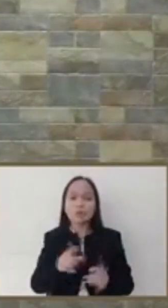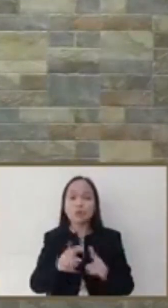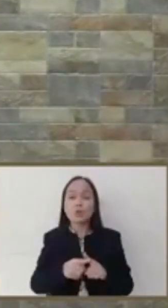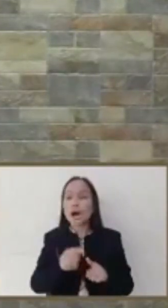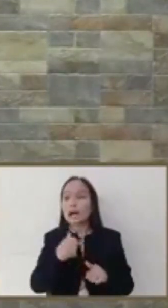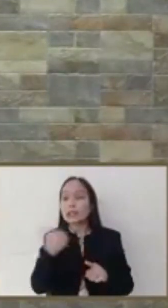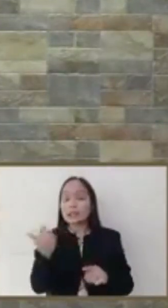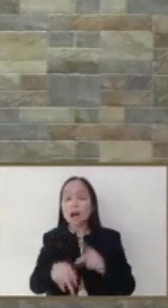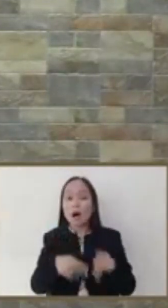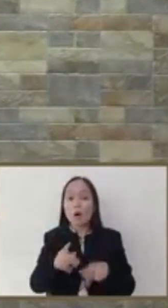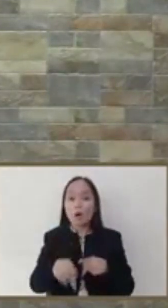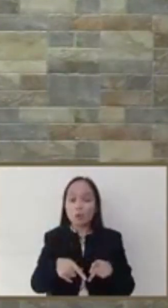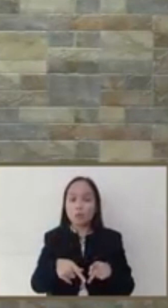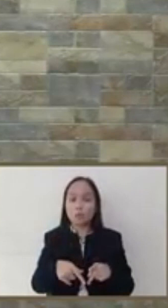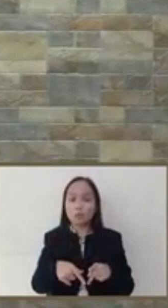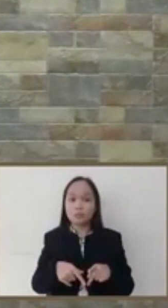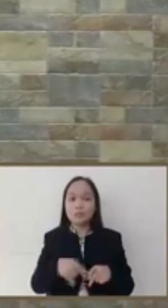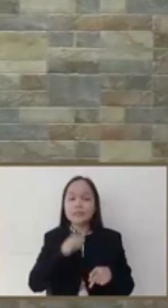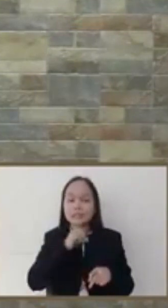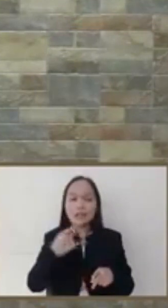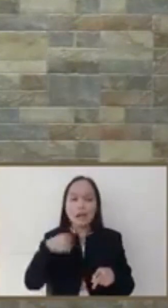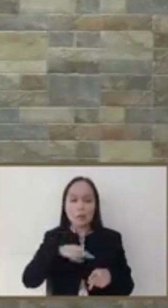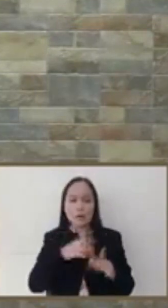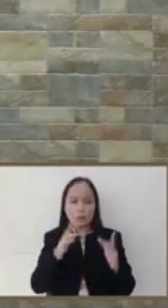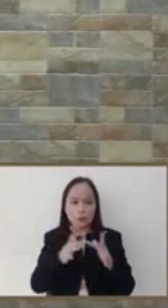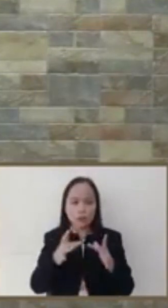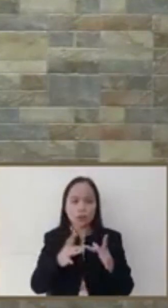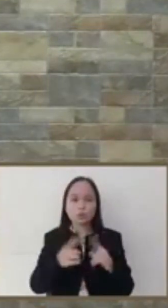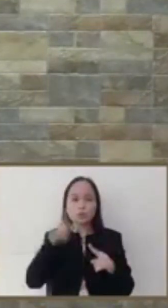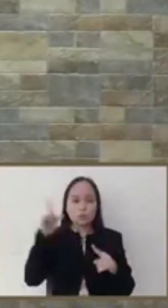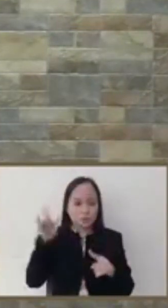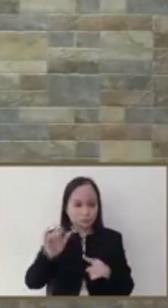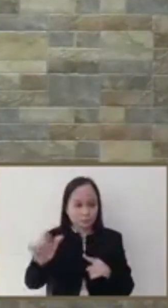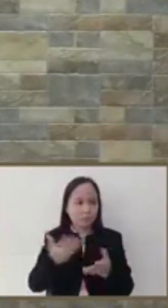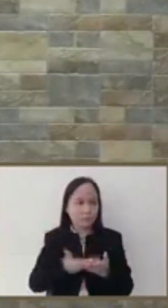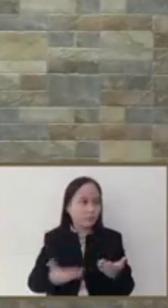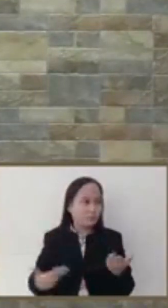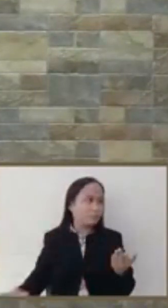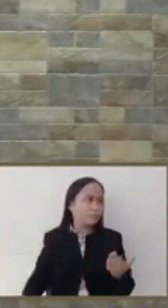temporaryong gumagawa po nito ay yung connection natin sa eternal na bagay.